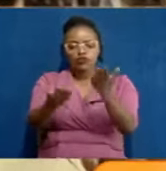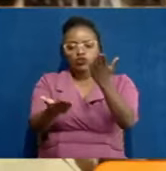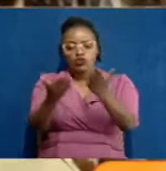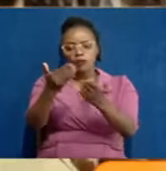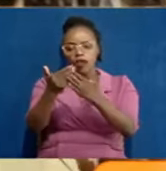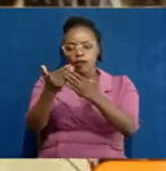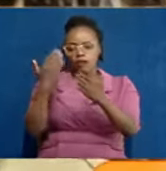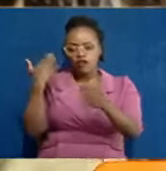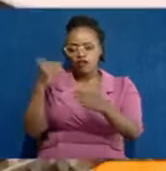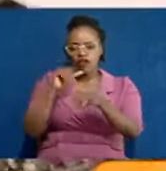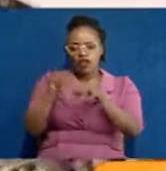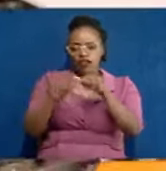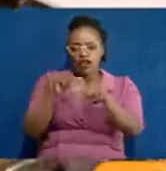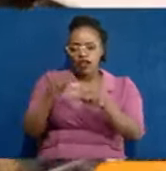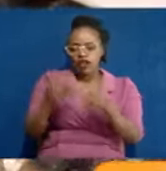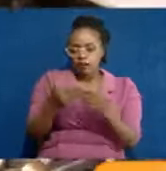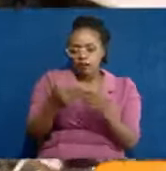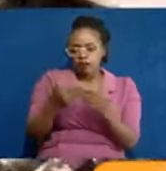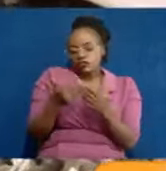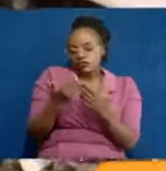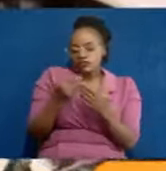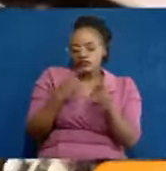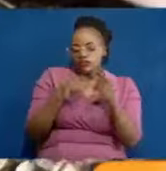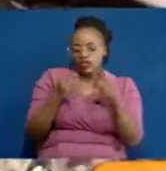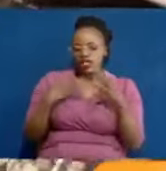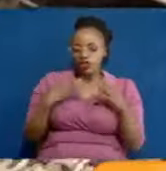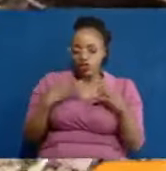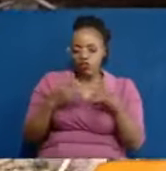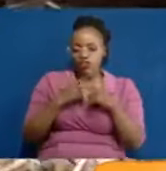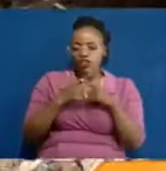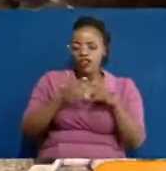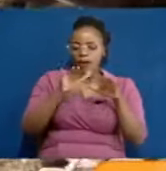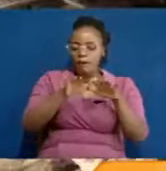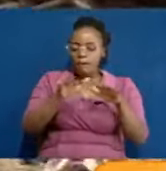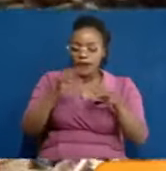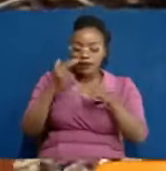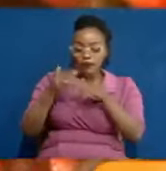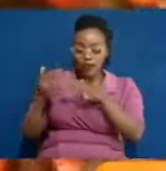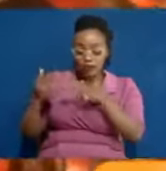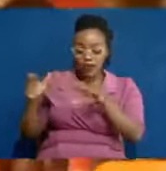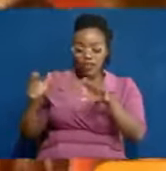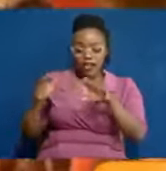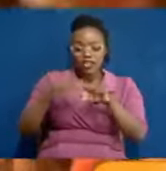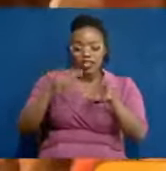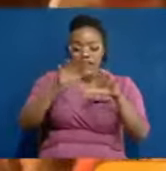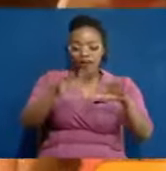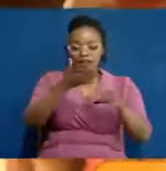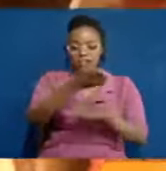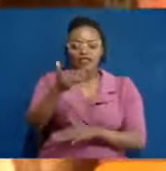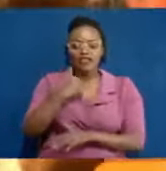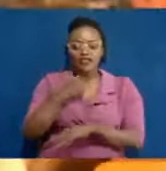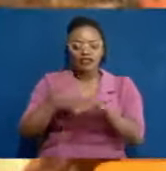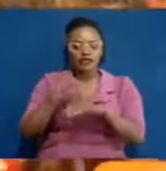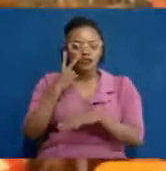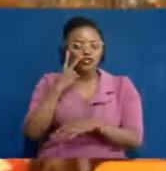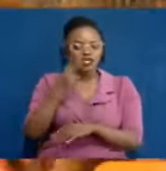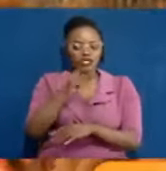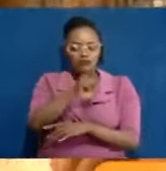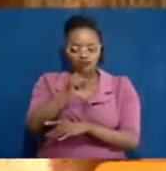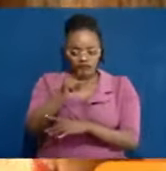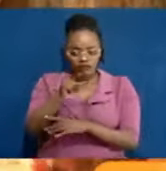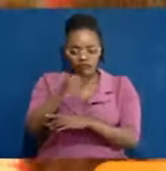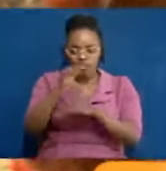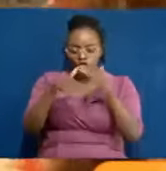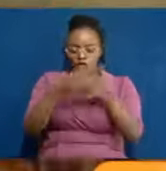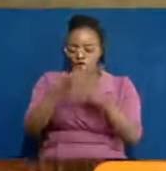nilikuwa kitambo mambo ya potiki. Soko ya mayai ipo. Sasa kama kwa mfano sahi ukiangalia hapa, hii